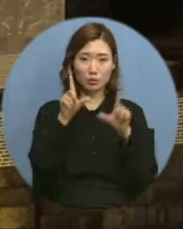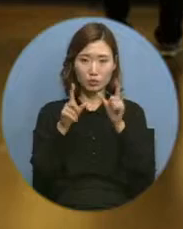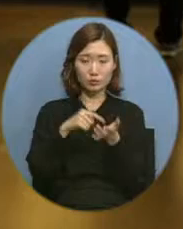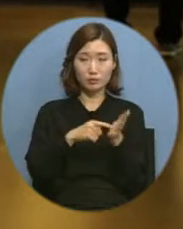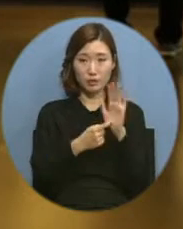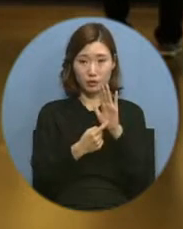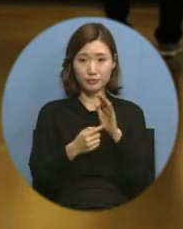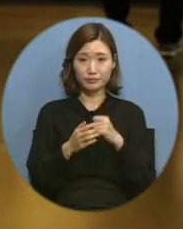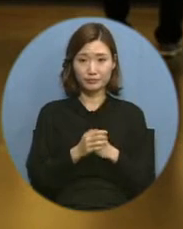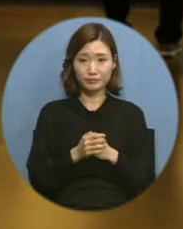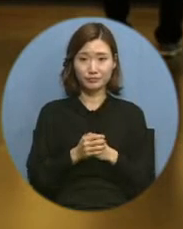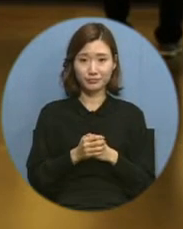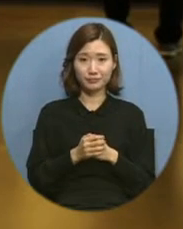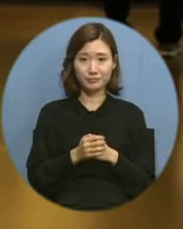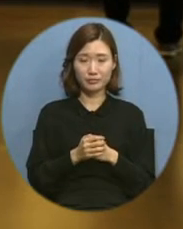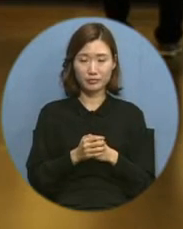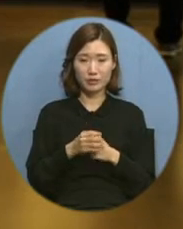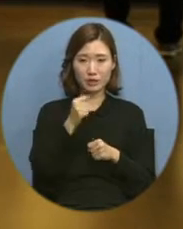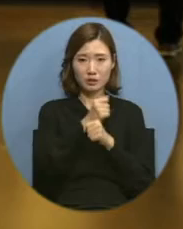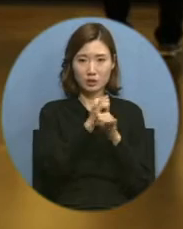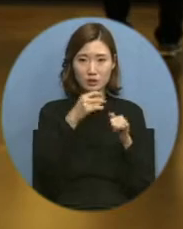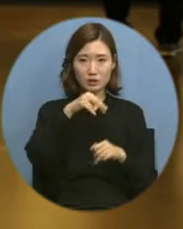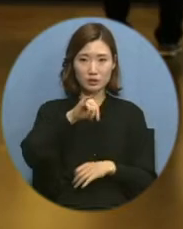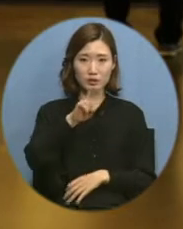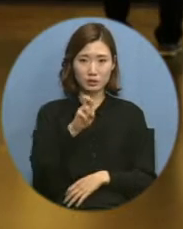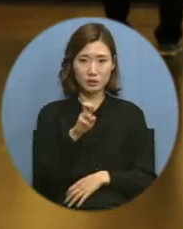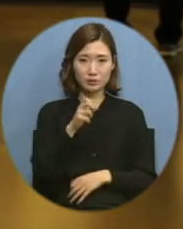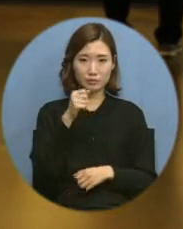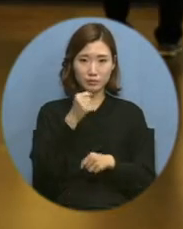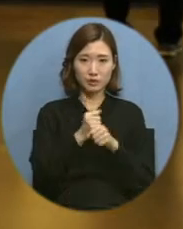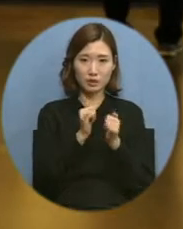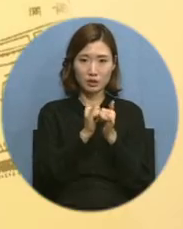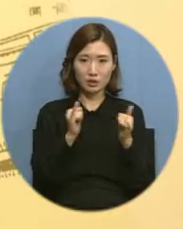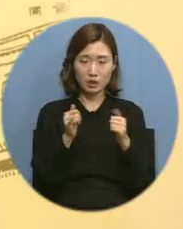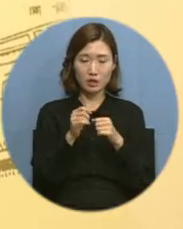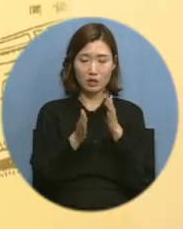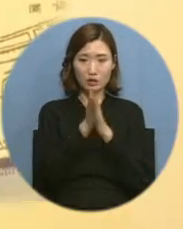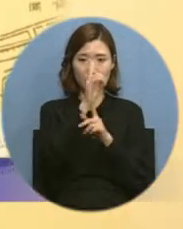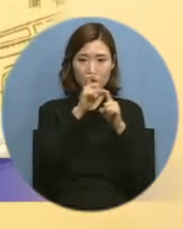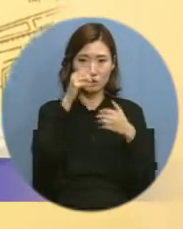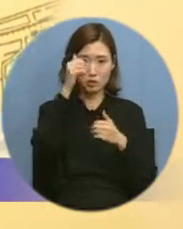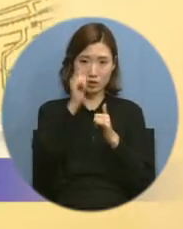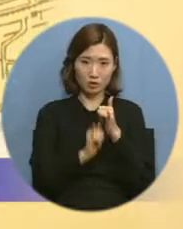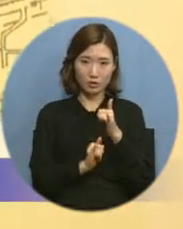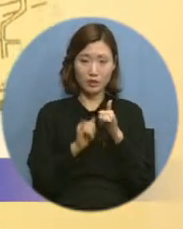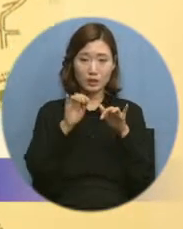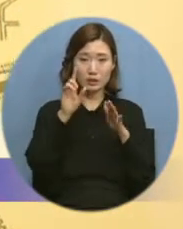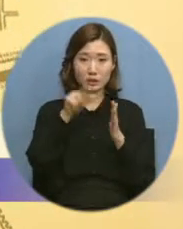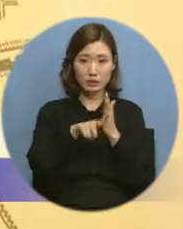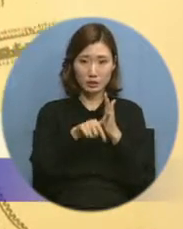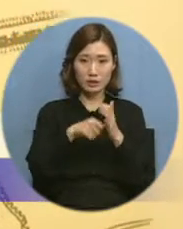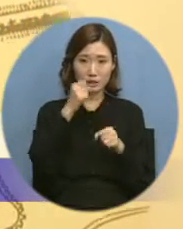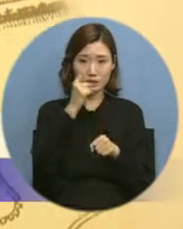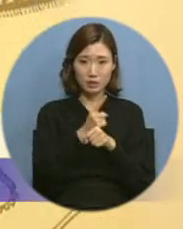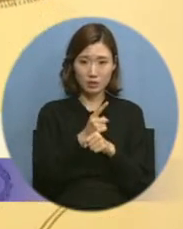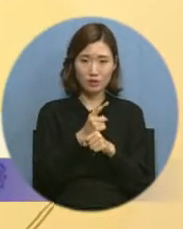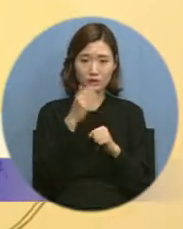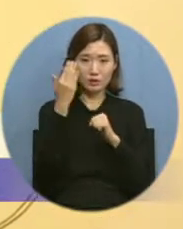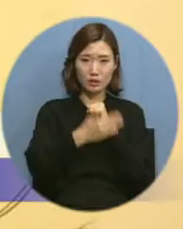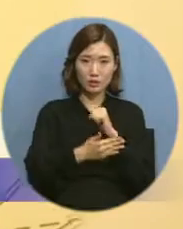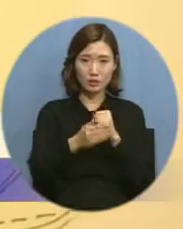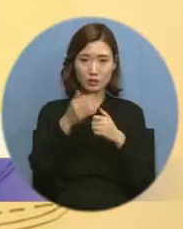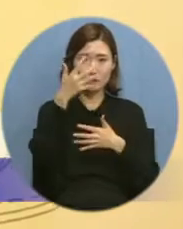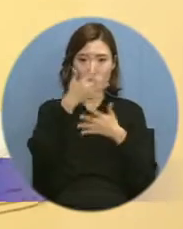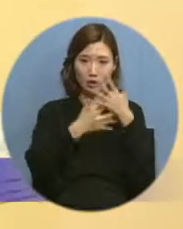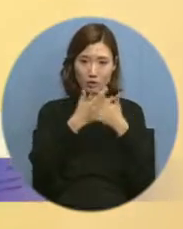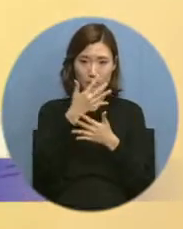표현했습니다. 작가 심철웅은 한양도성의 역사적인 모습과 시대성을 사진과 영상 이미지,